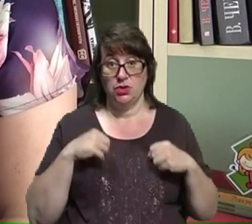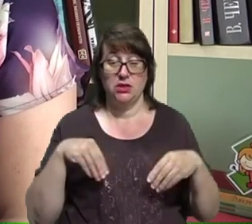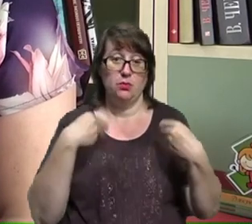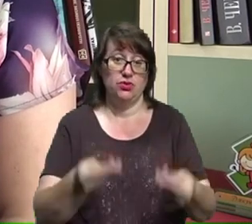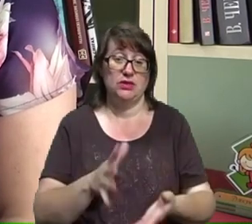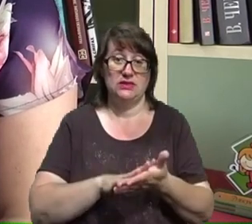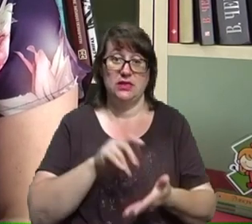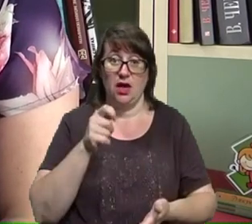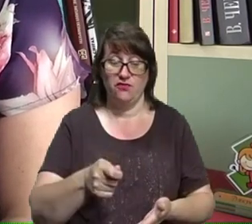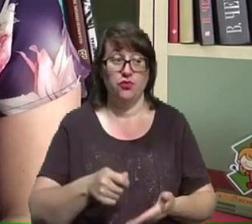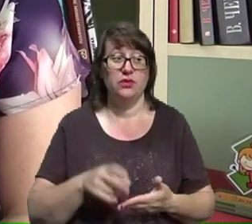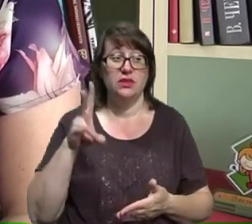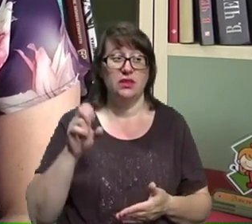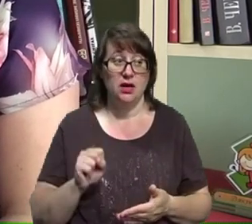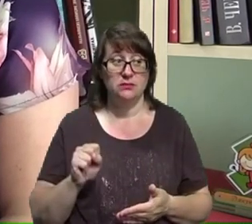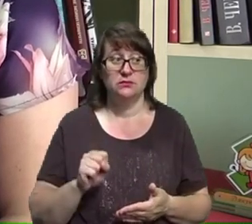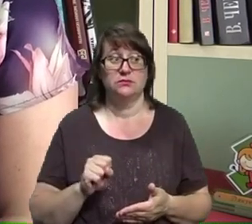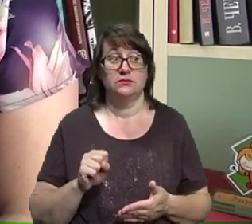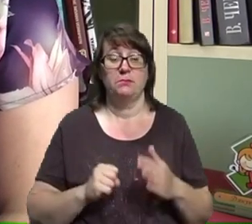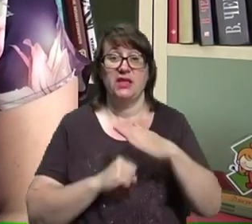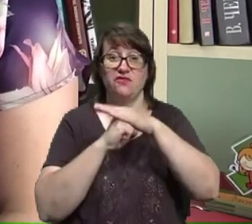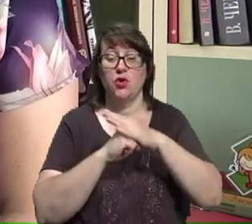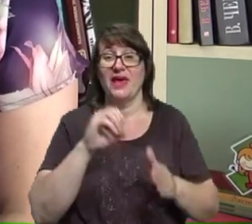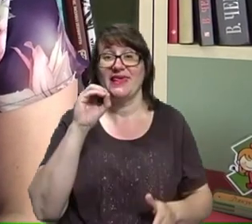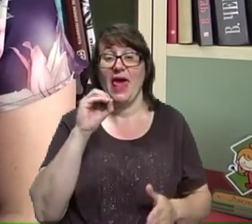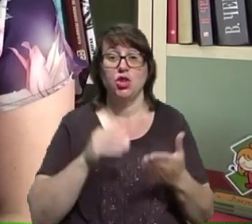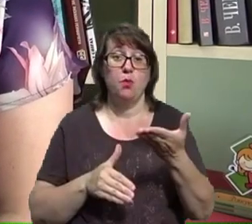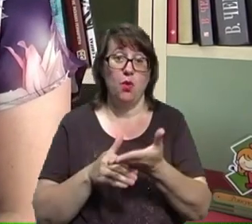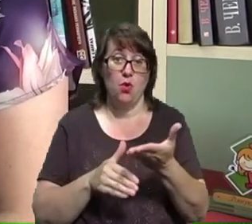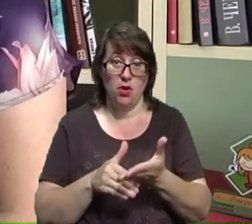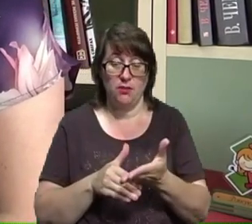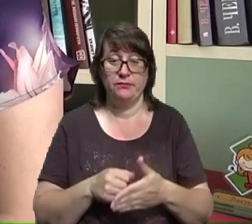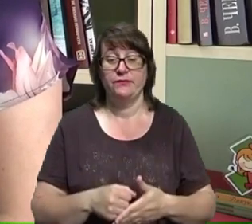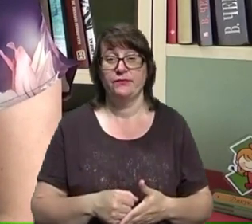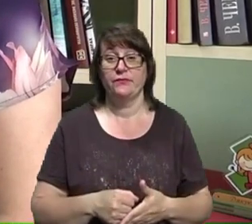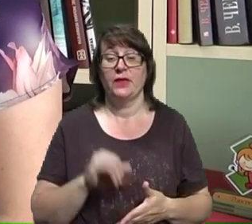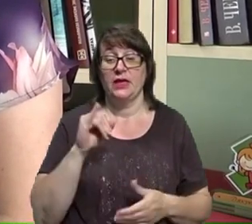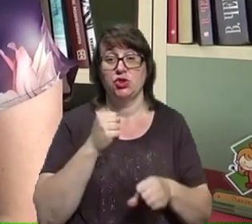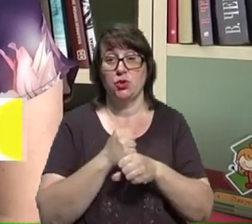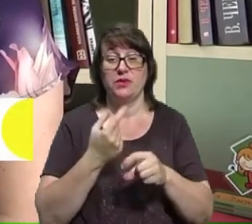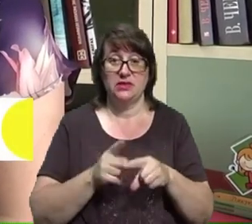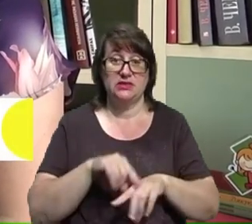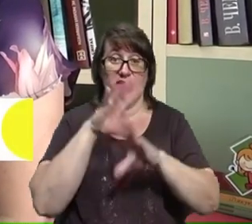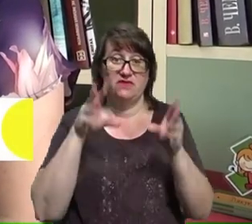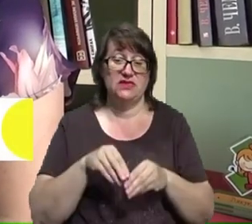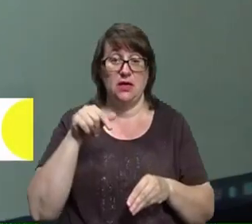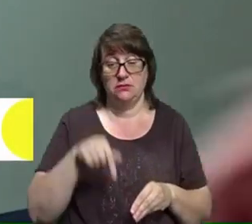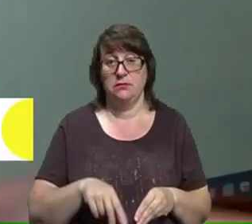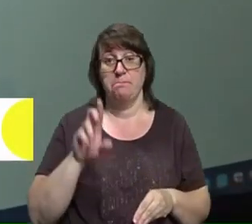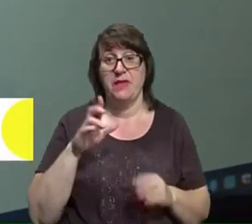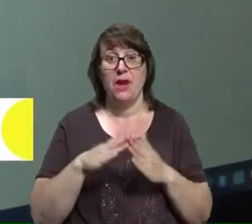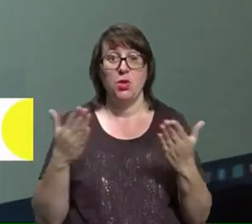на платформі «Є-допомога». І зробити це все в бібліотеці без